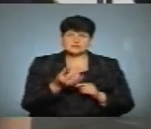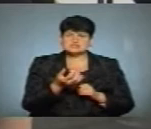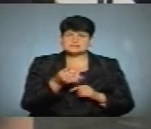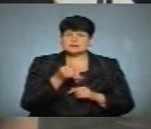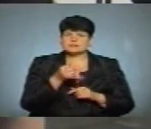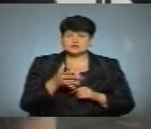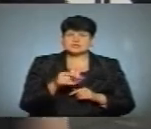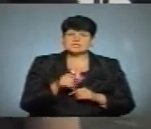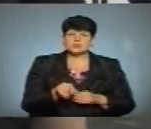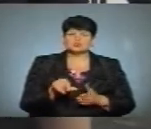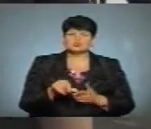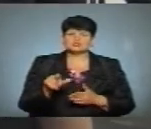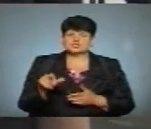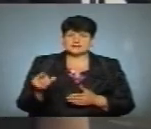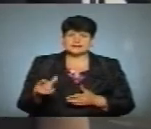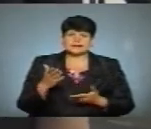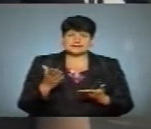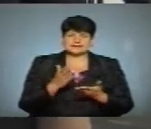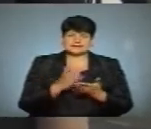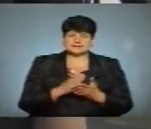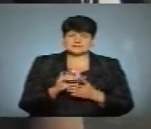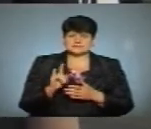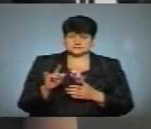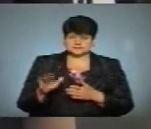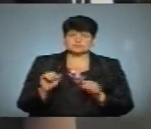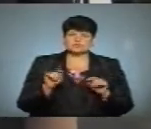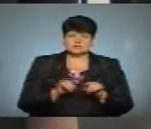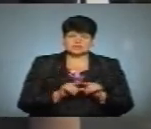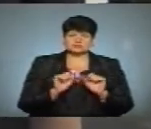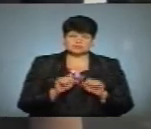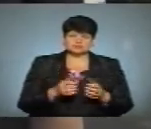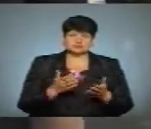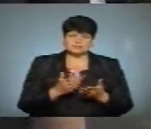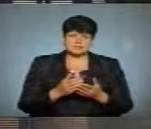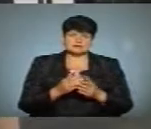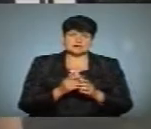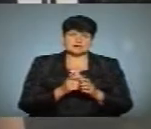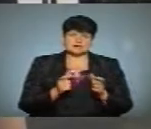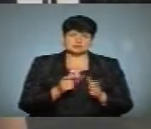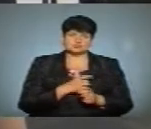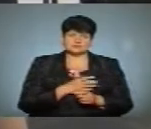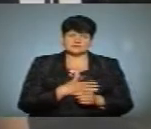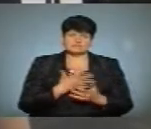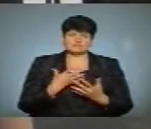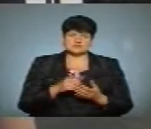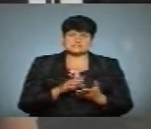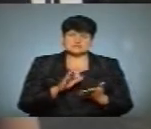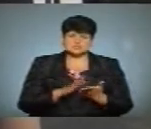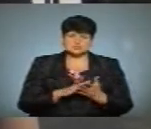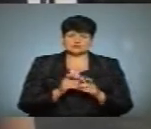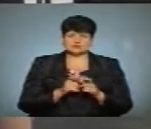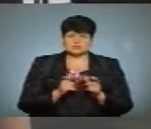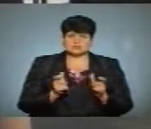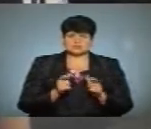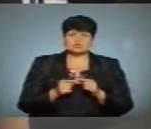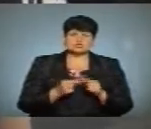ті учасники, які є неповнолітніми, вони також можуть мати карточку Приватбанку, вже зареєстровану карточку.